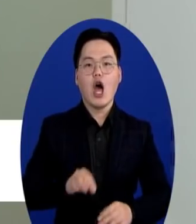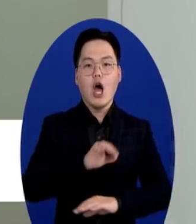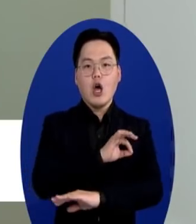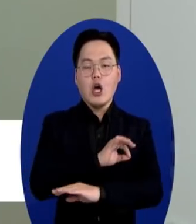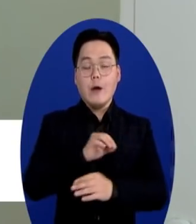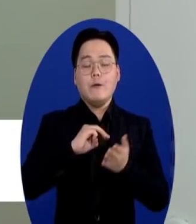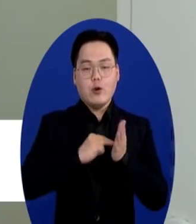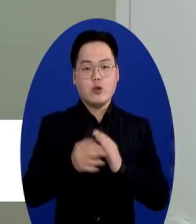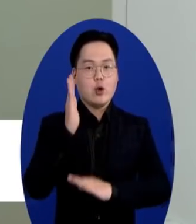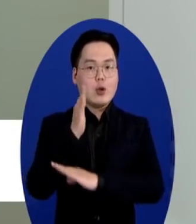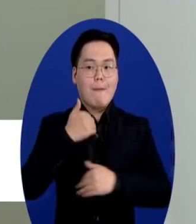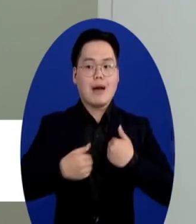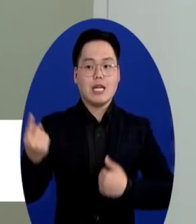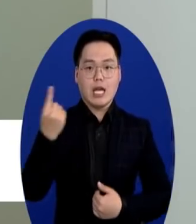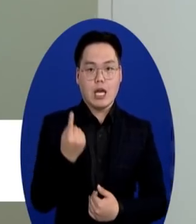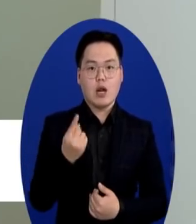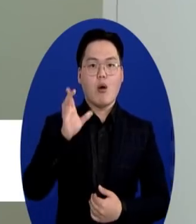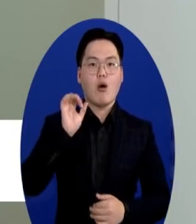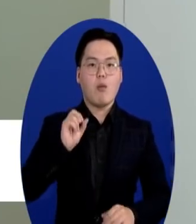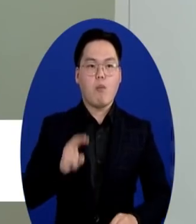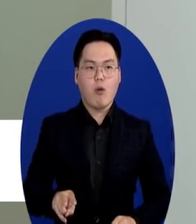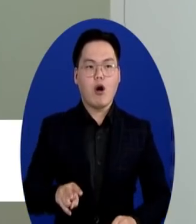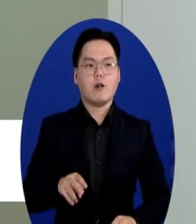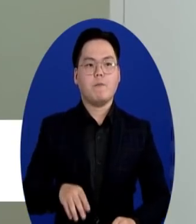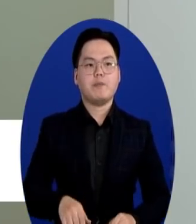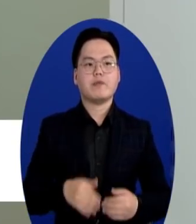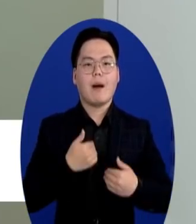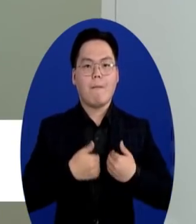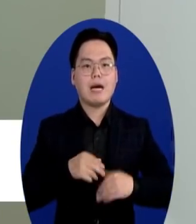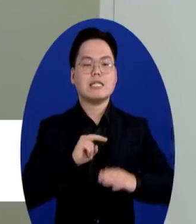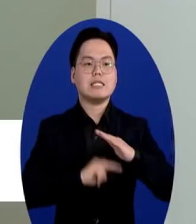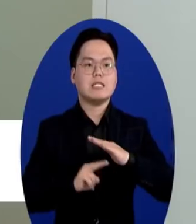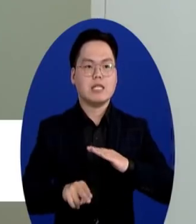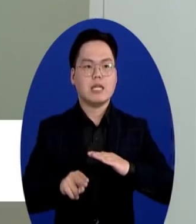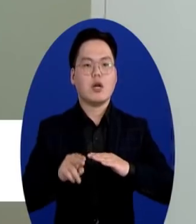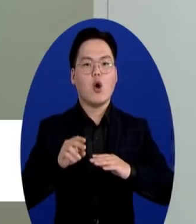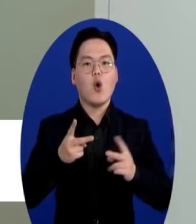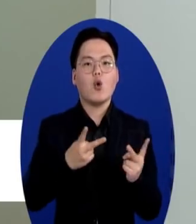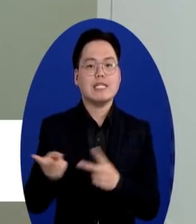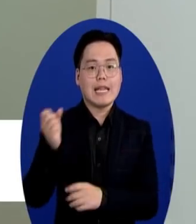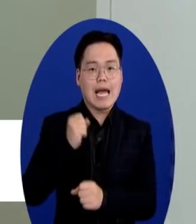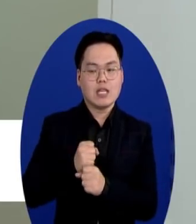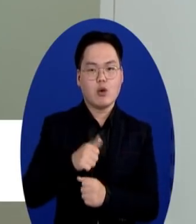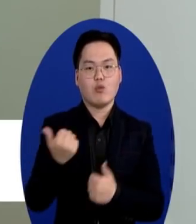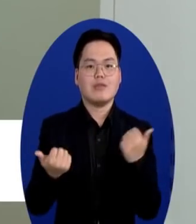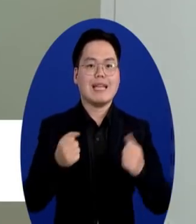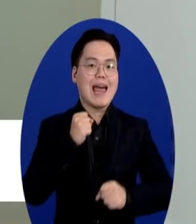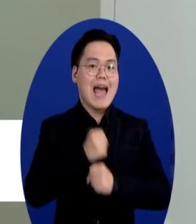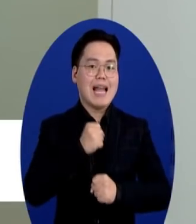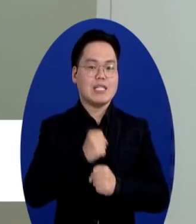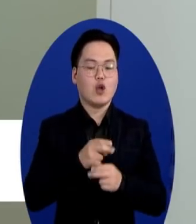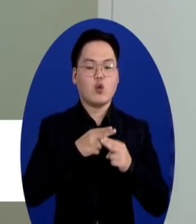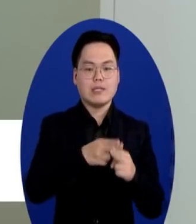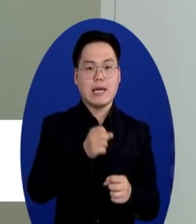нар маань ирчих юм бол одоо багш гэлтгүй энд одоо сургууль цэцэрлэгийн маань үйлчлэгээний ажилтнууд тий бас туслах ажилтнууд